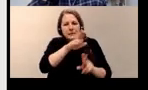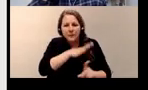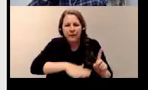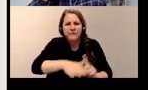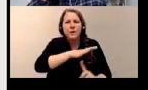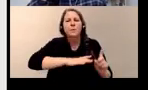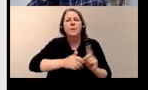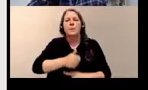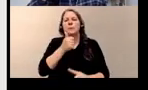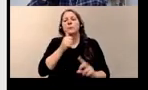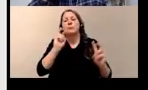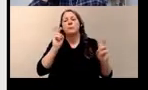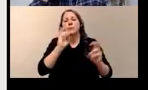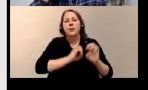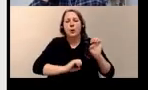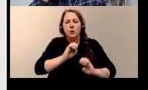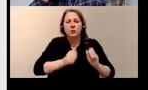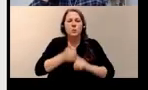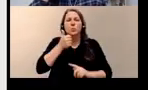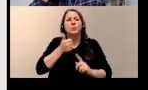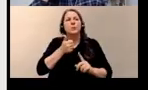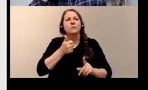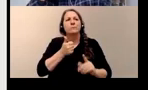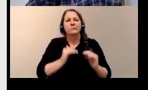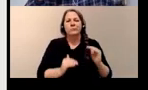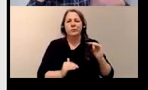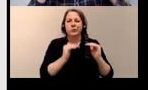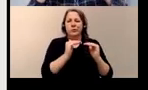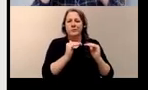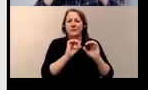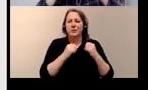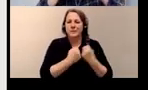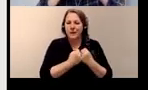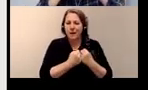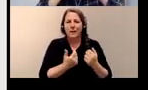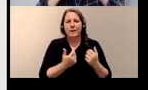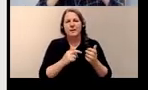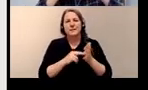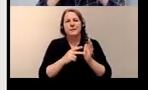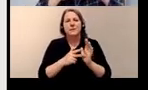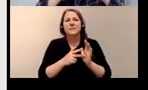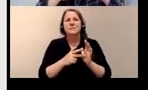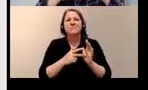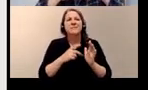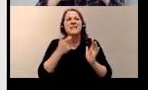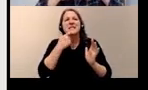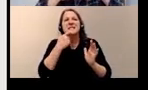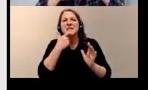ou d'une certaine forme de justice sociale pour les gens qui les conçoivent qui vont chercher les minerais dans d'autres pays du